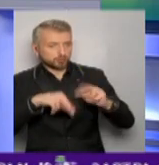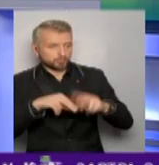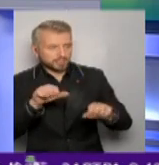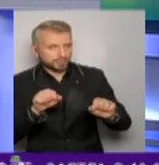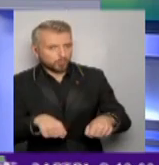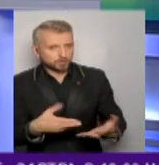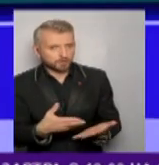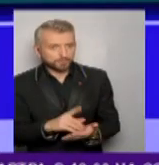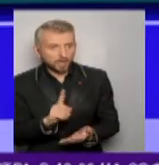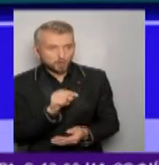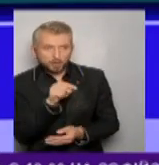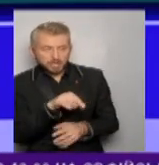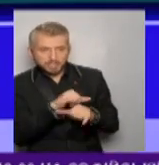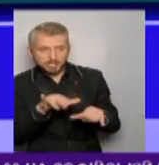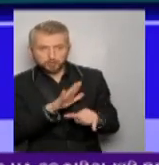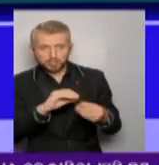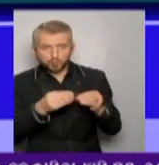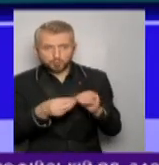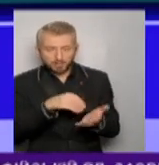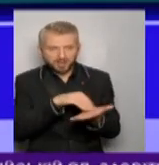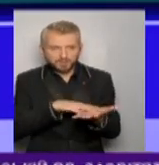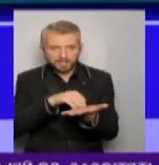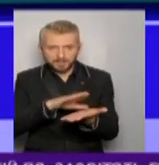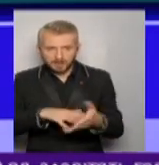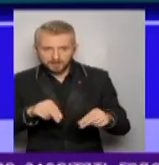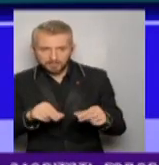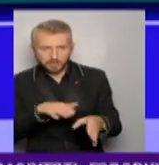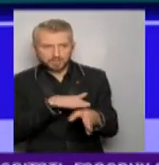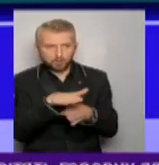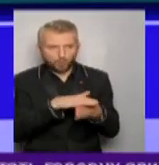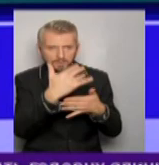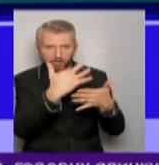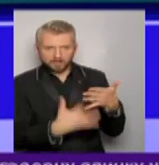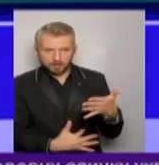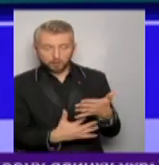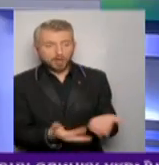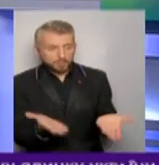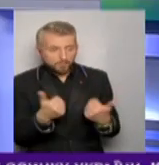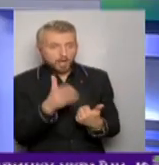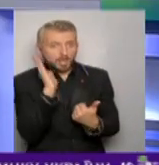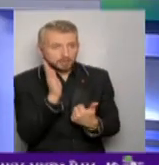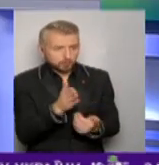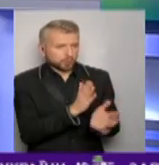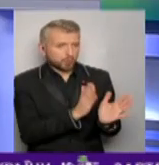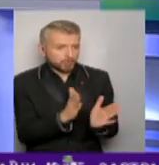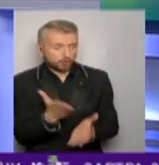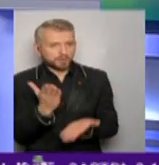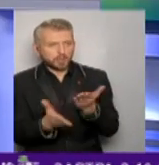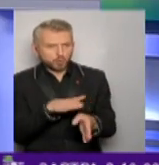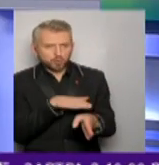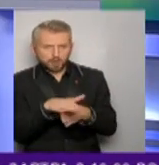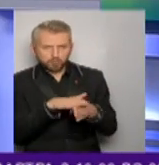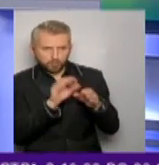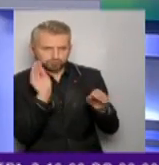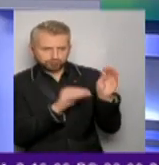можна. А що, на них не поширюється проблема інвентаризації землі, наповнення кадастру? Так давайте будемо тоді послідовними. Якщо наповнення